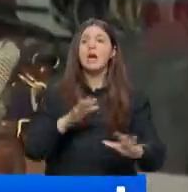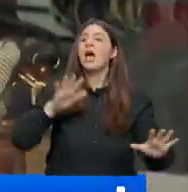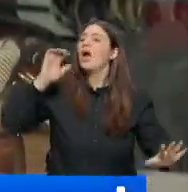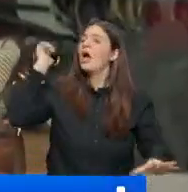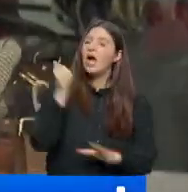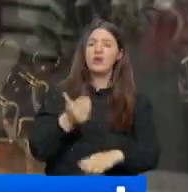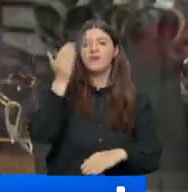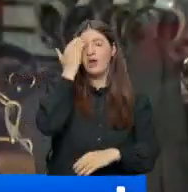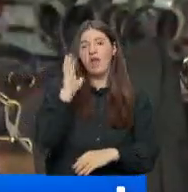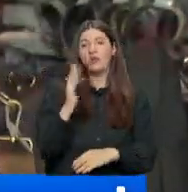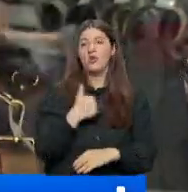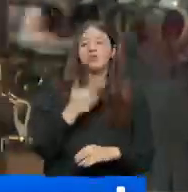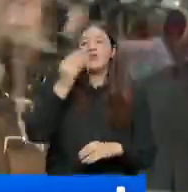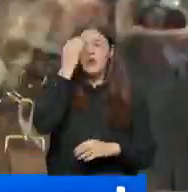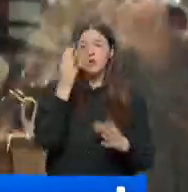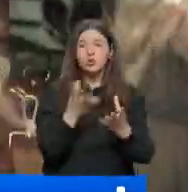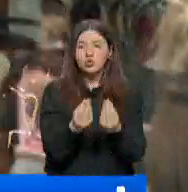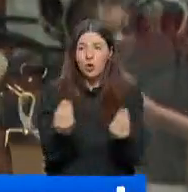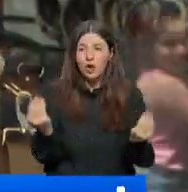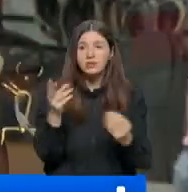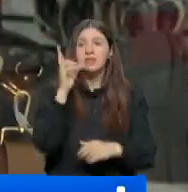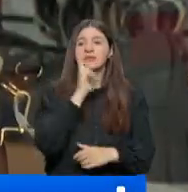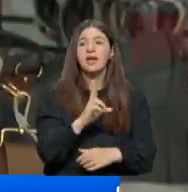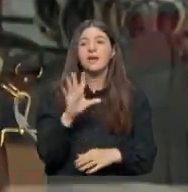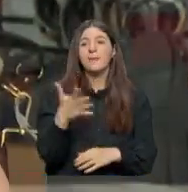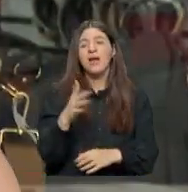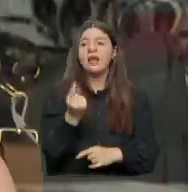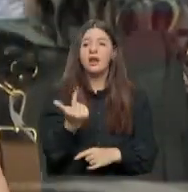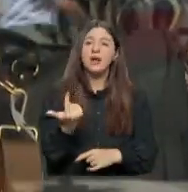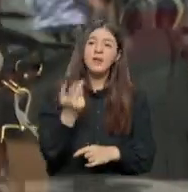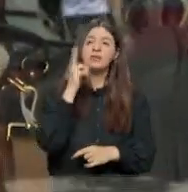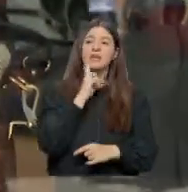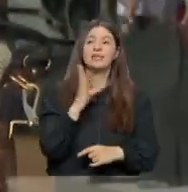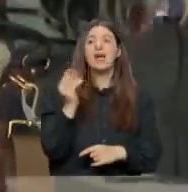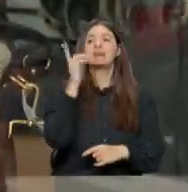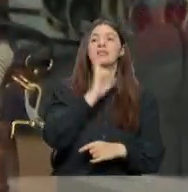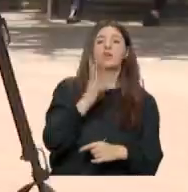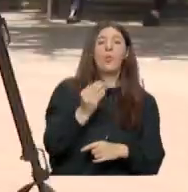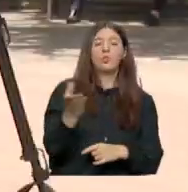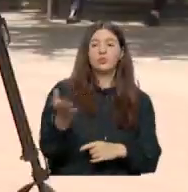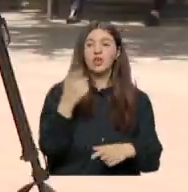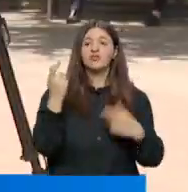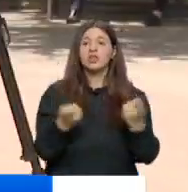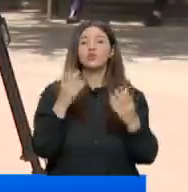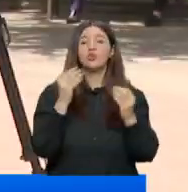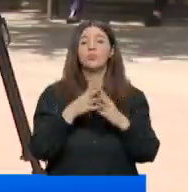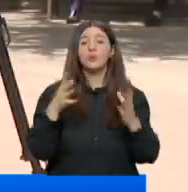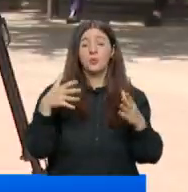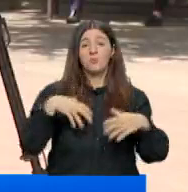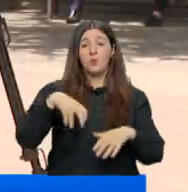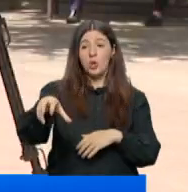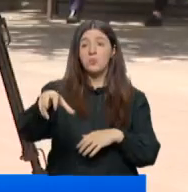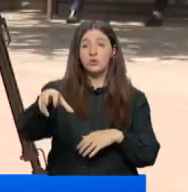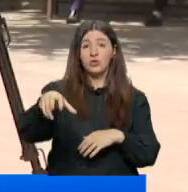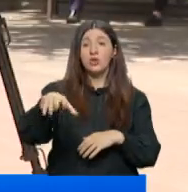Her gün yoksullaşıyoruz. Yoksul çoğaldı, zengin belki az ama zengin daha zengin oldu. Çalışanların çok büyük bir